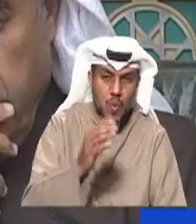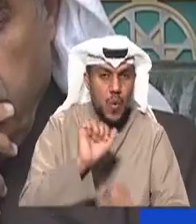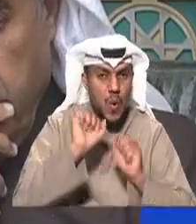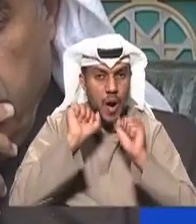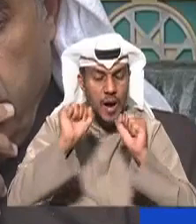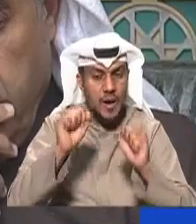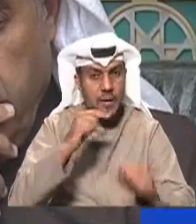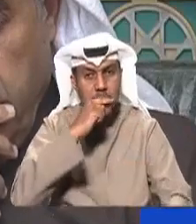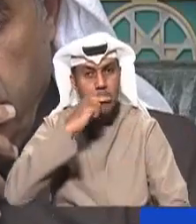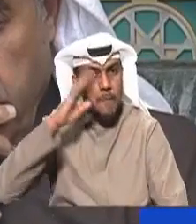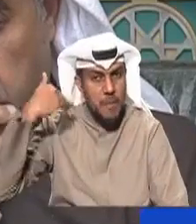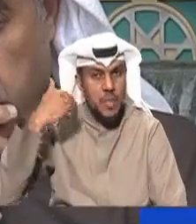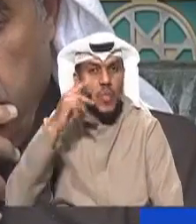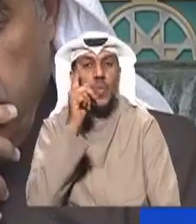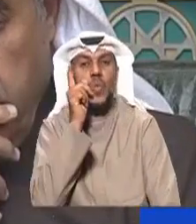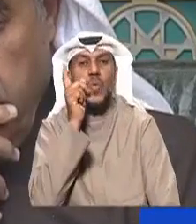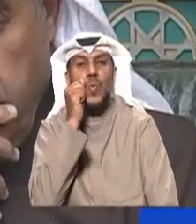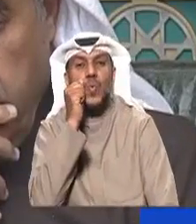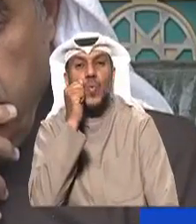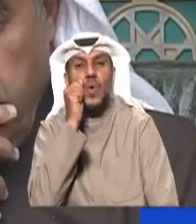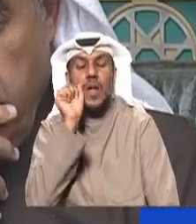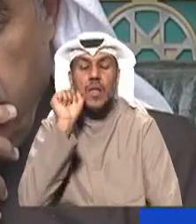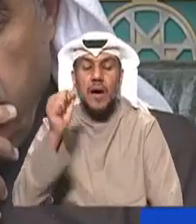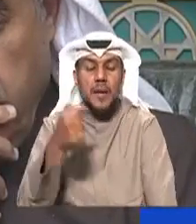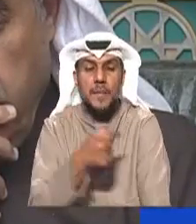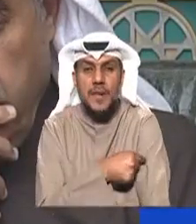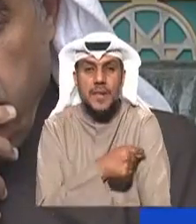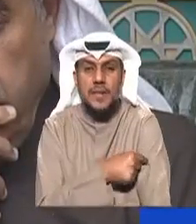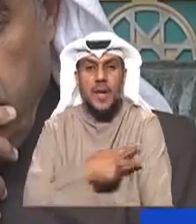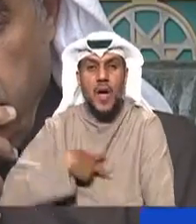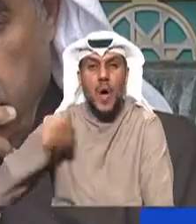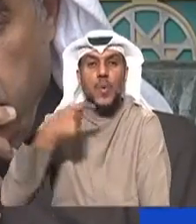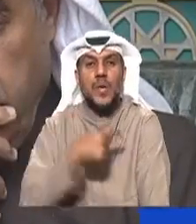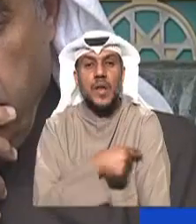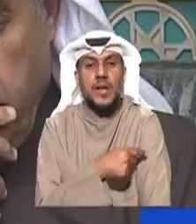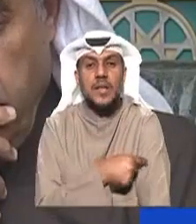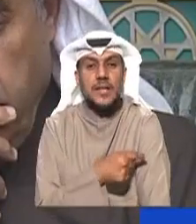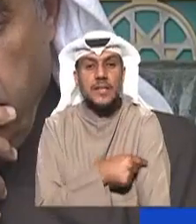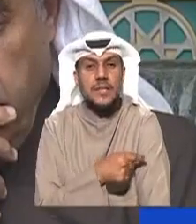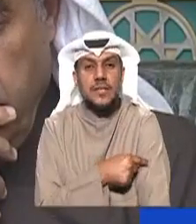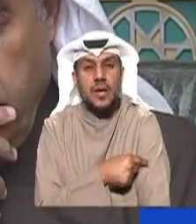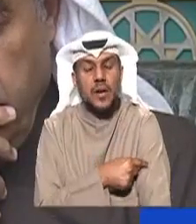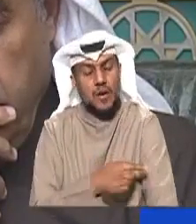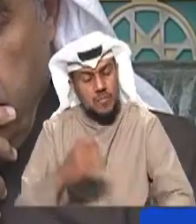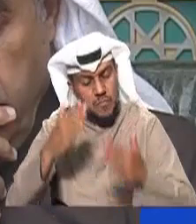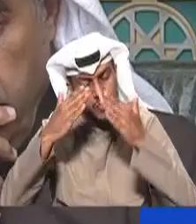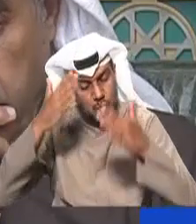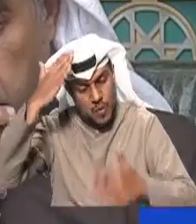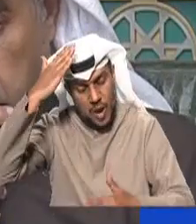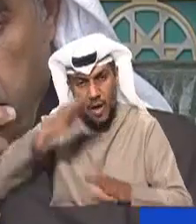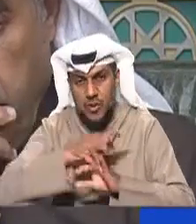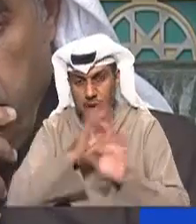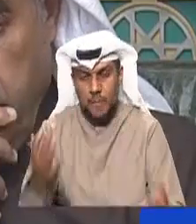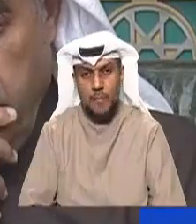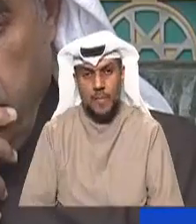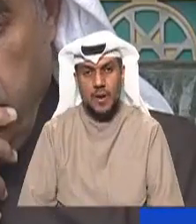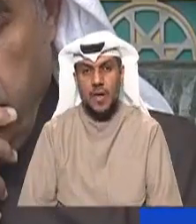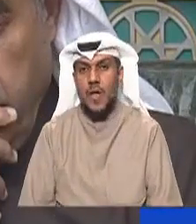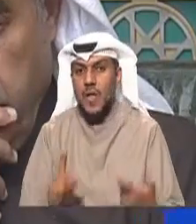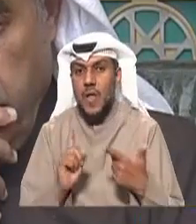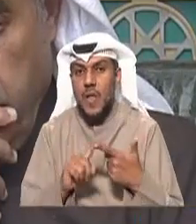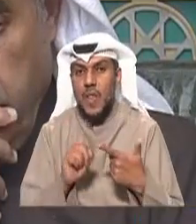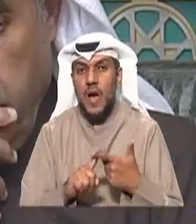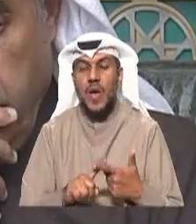أخواتنا وأخواننا الكوادر الصحية في وزارة الصحة، وأيضا الكوادر في